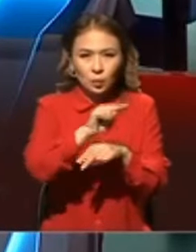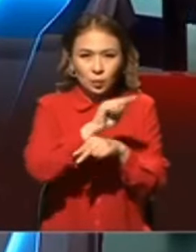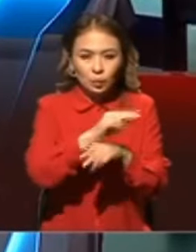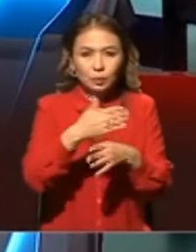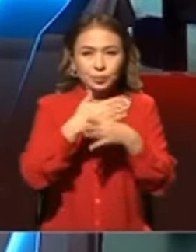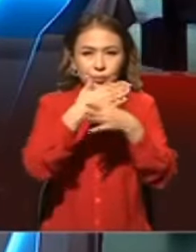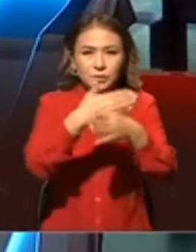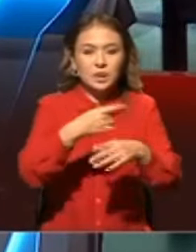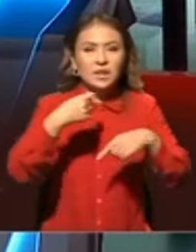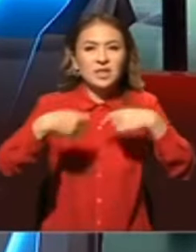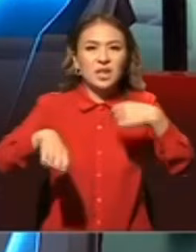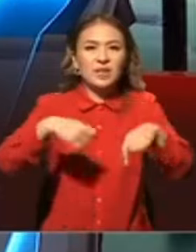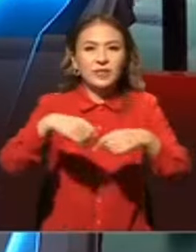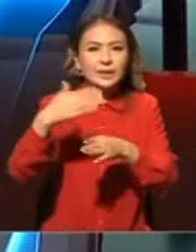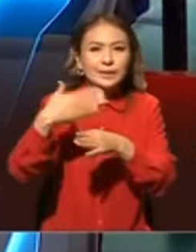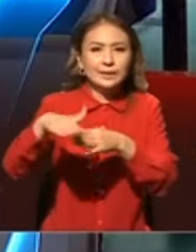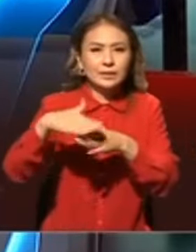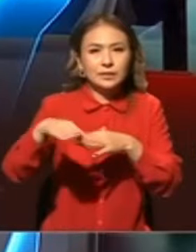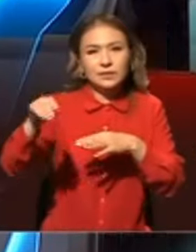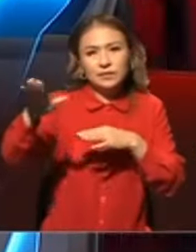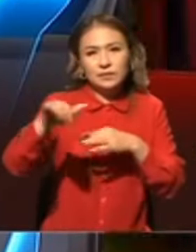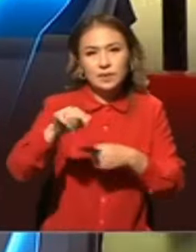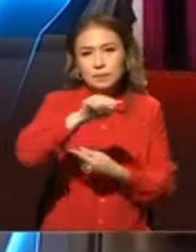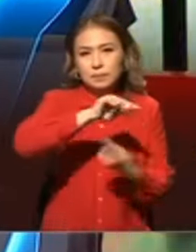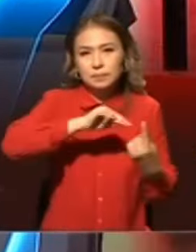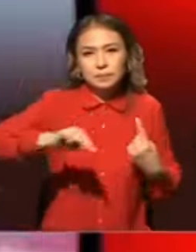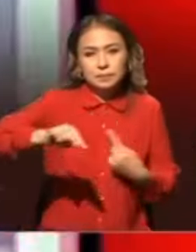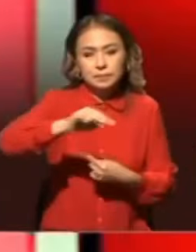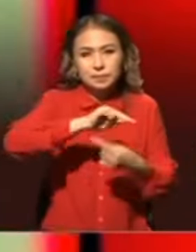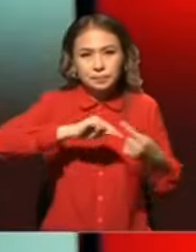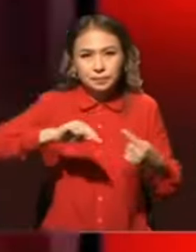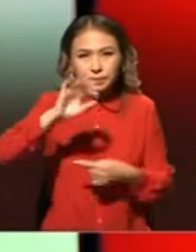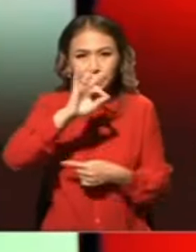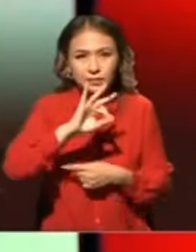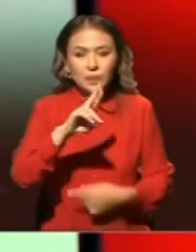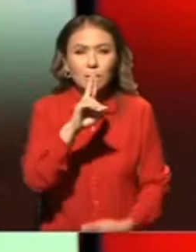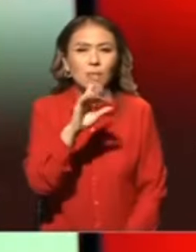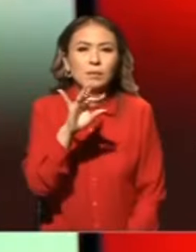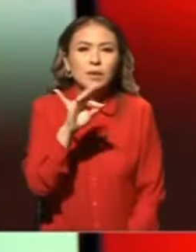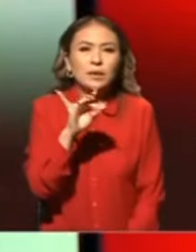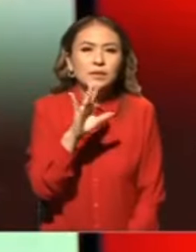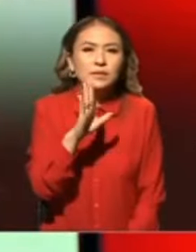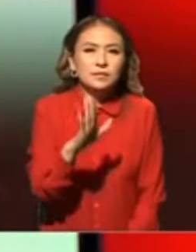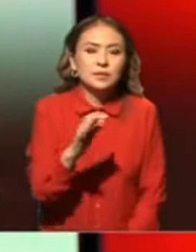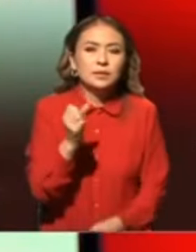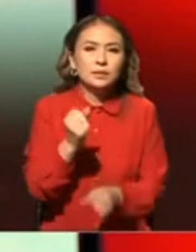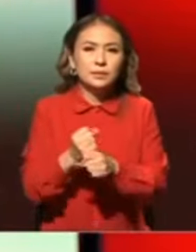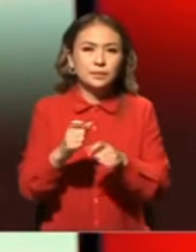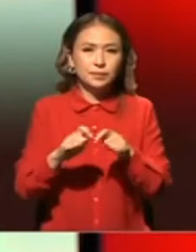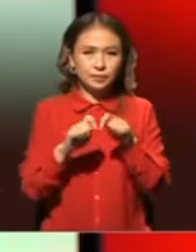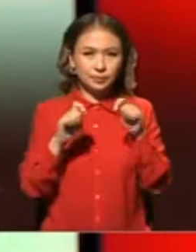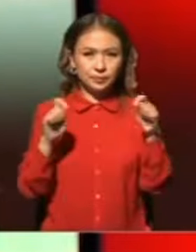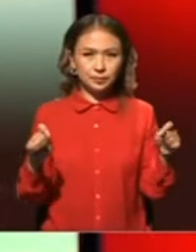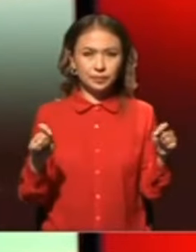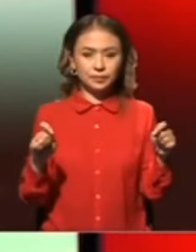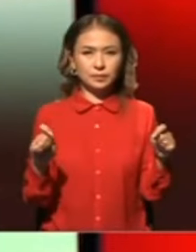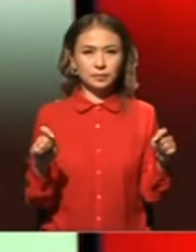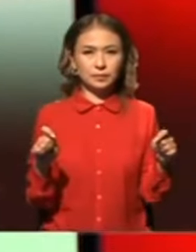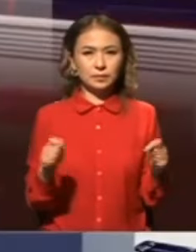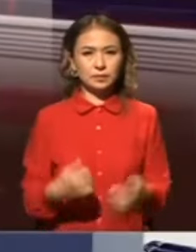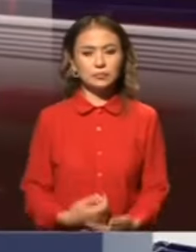кейін тауарлық несие беру арқылы кәсібін жүргізуге көмектесу, кооператив құру арқылы өнімдерді өткізуге